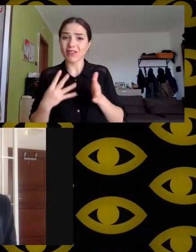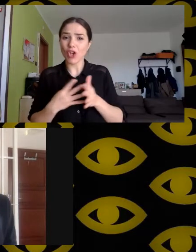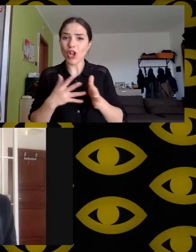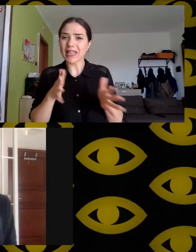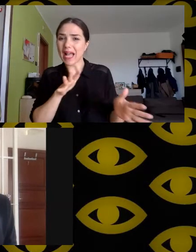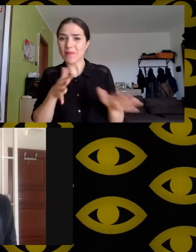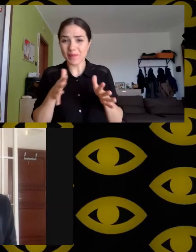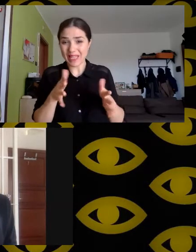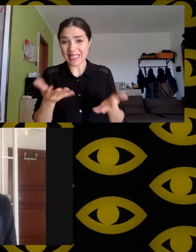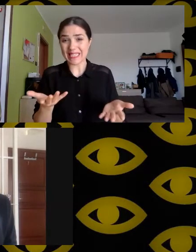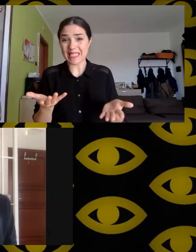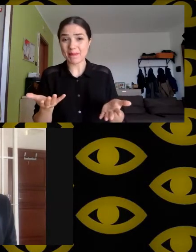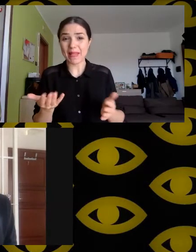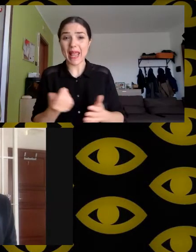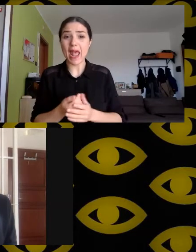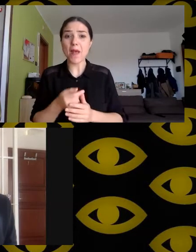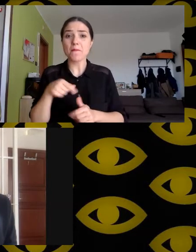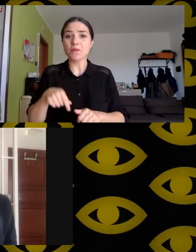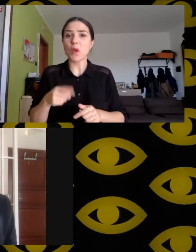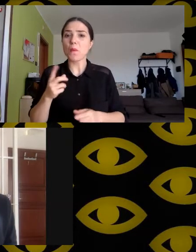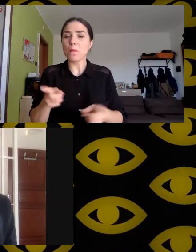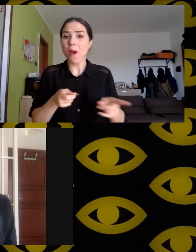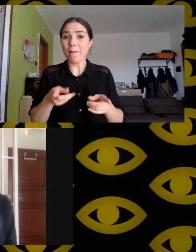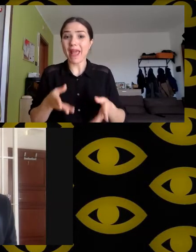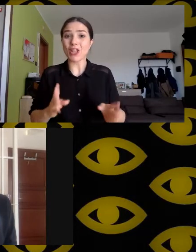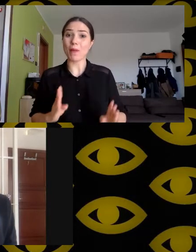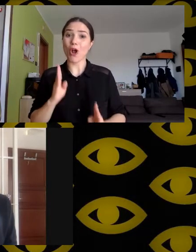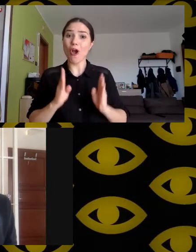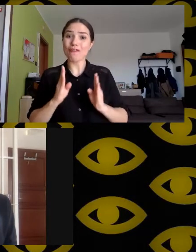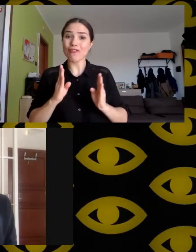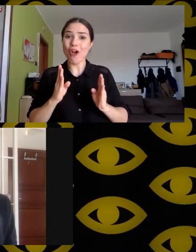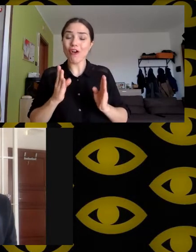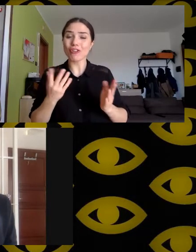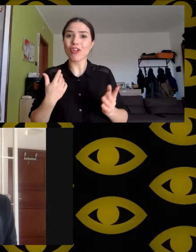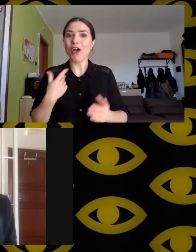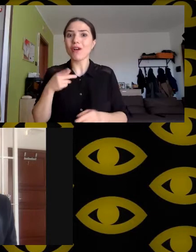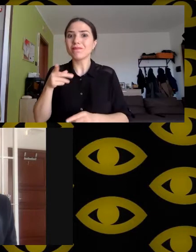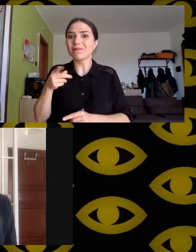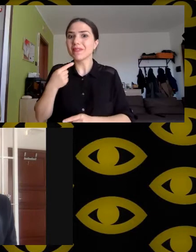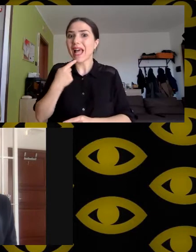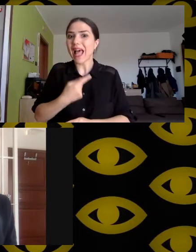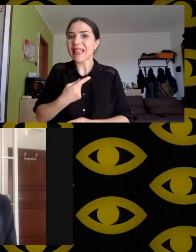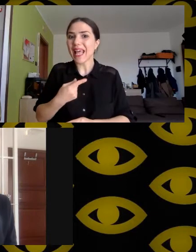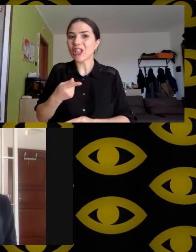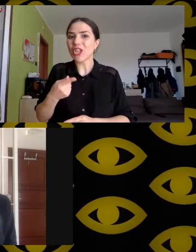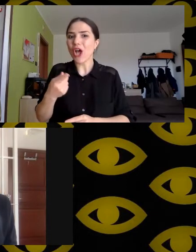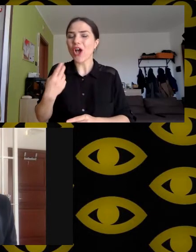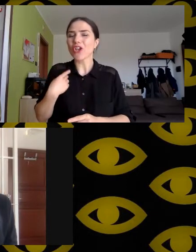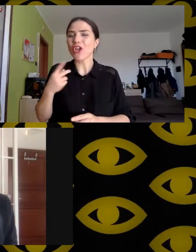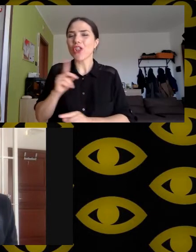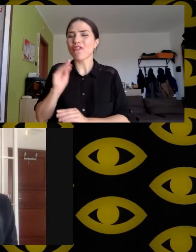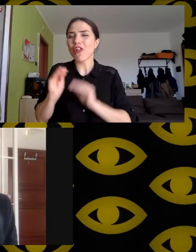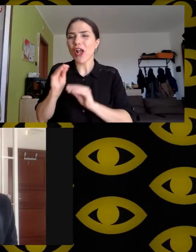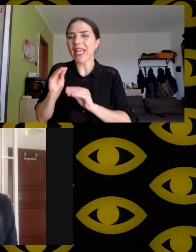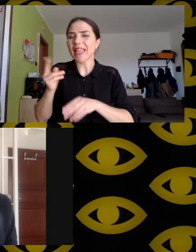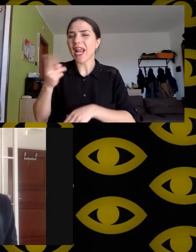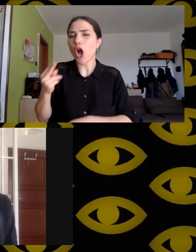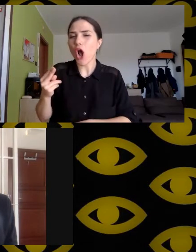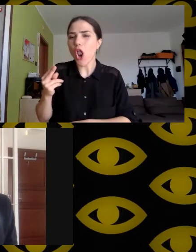comunque è un momento per fare un confronto. E a me questa cosa che hai appena detto interessa particolarmente, perché avrei proprio voluto